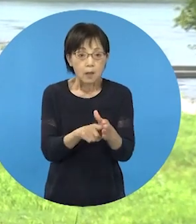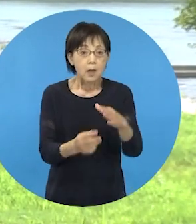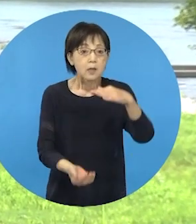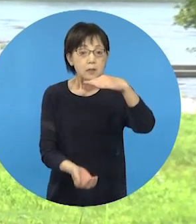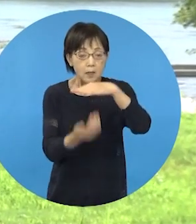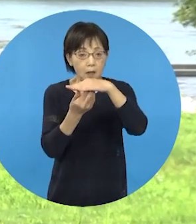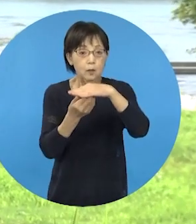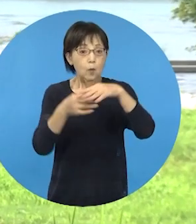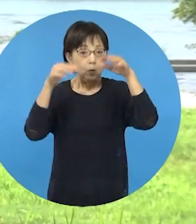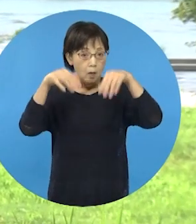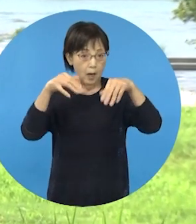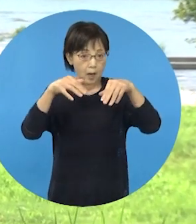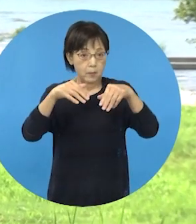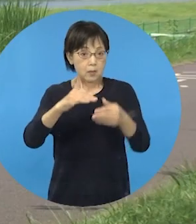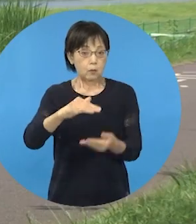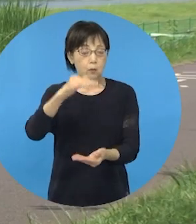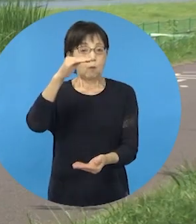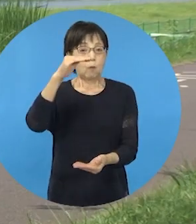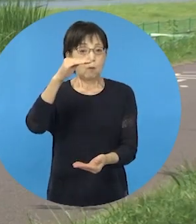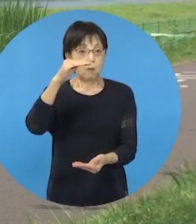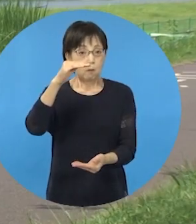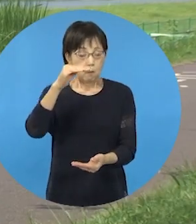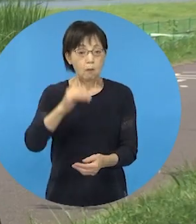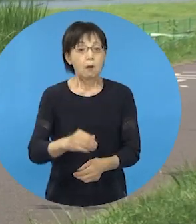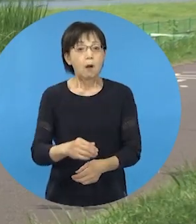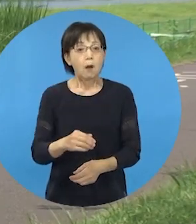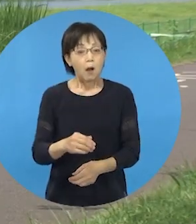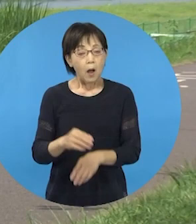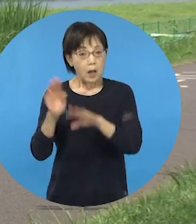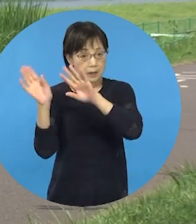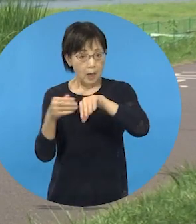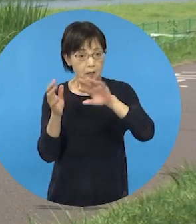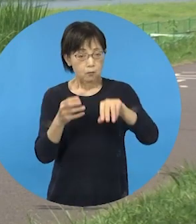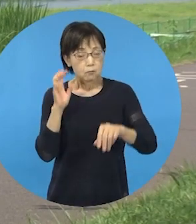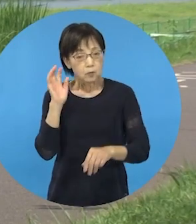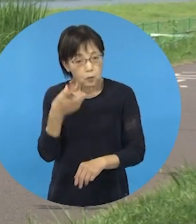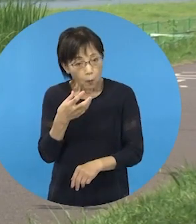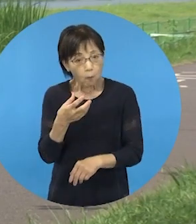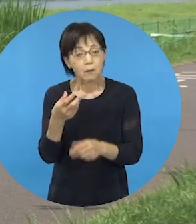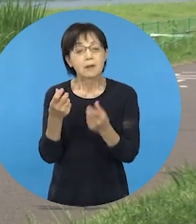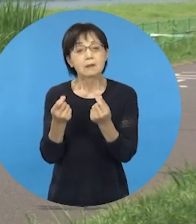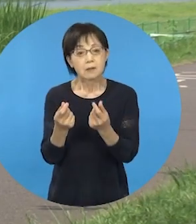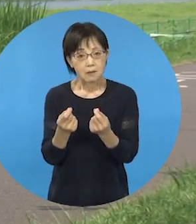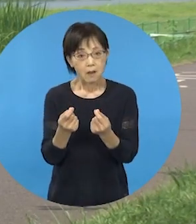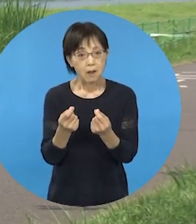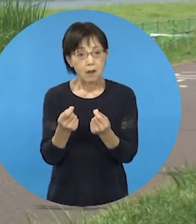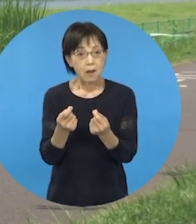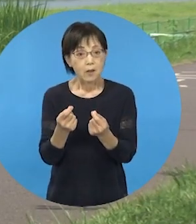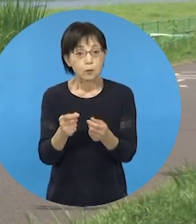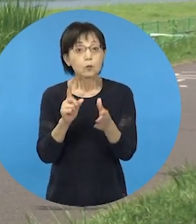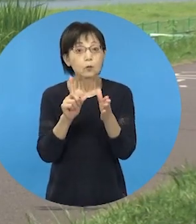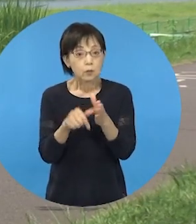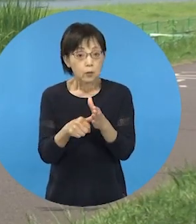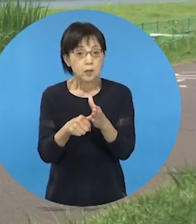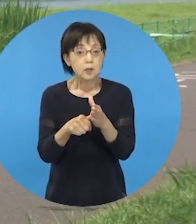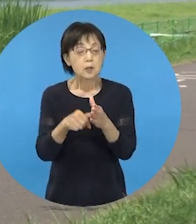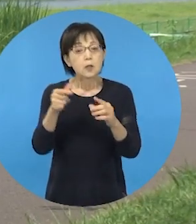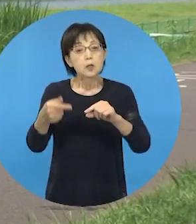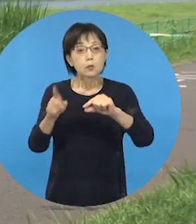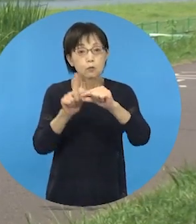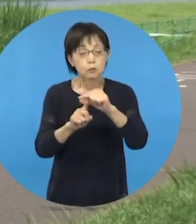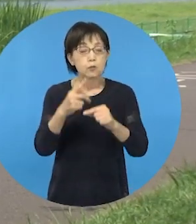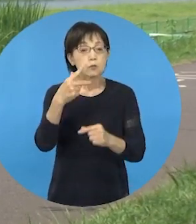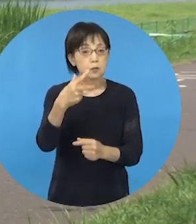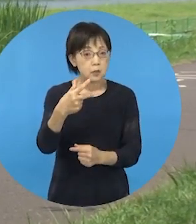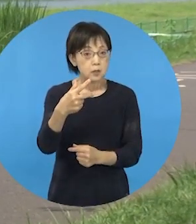位の降雨量になりました。 それだけすごい台風だったわけですよね。その台風19号の時の